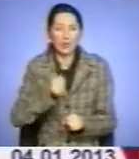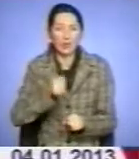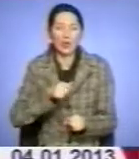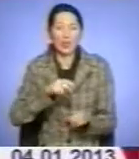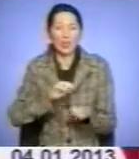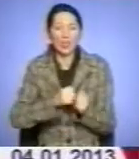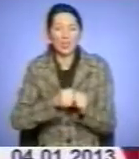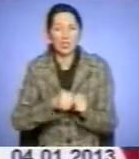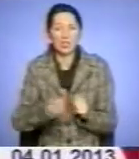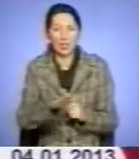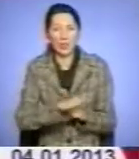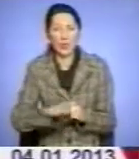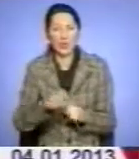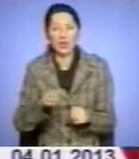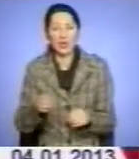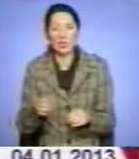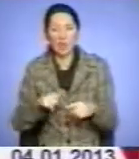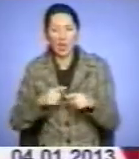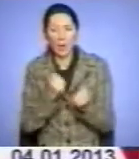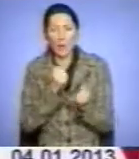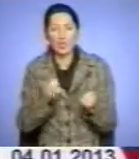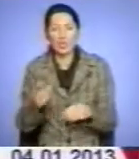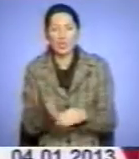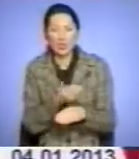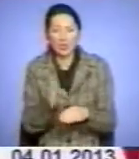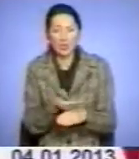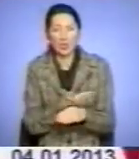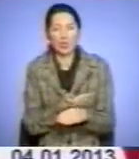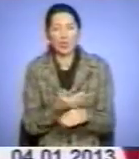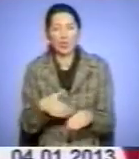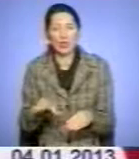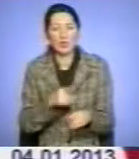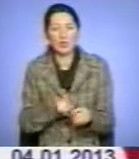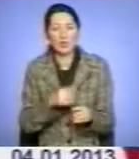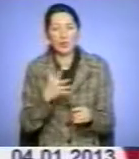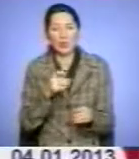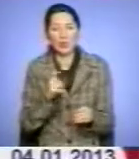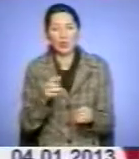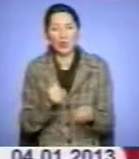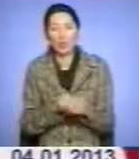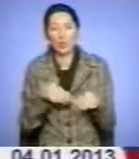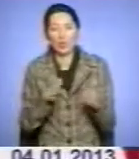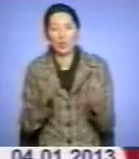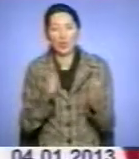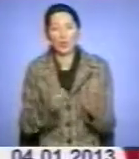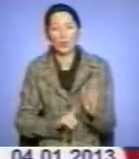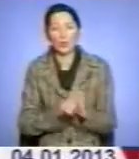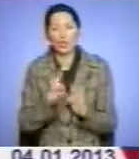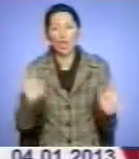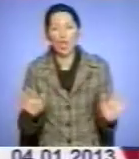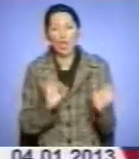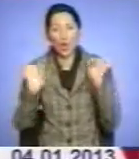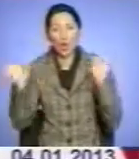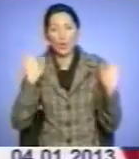снігу розгортає техніка. Усе це відбувається вже за 5 хвилин до відкриття. Та ось починає лунати коляда,